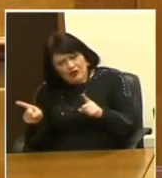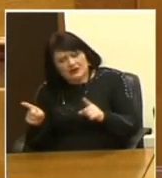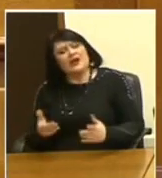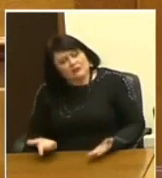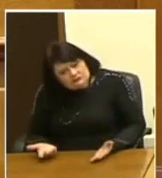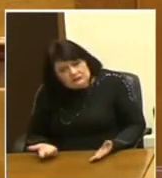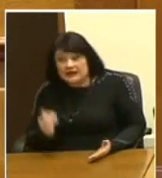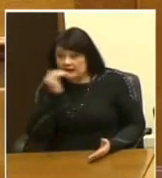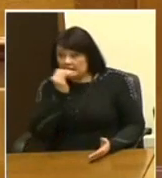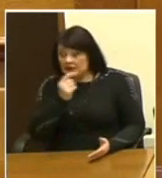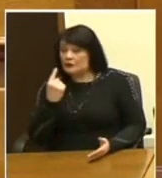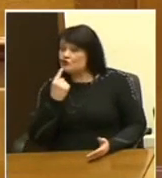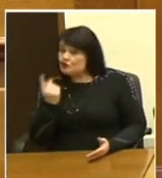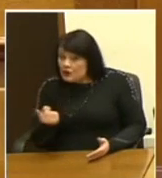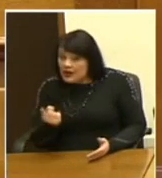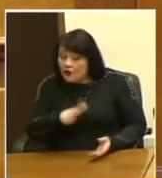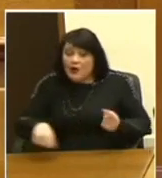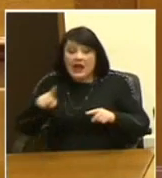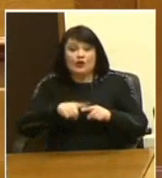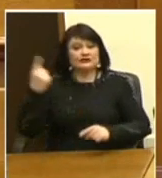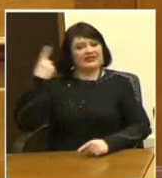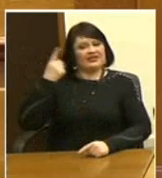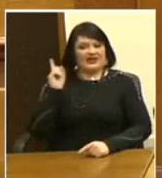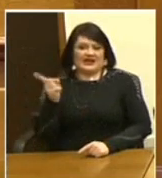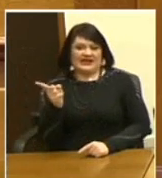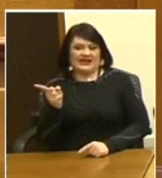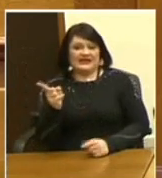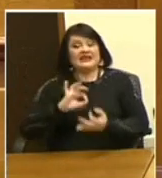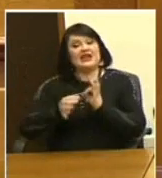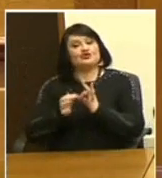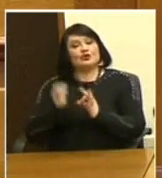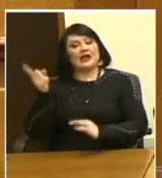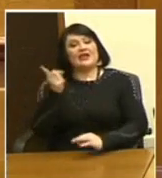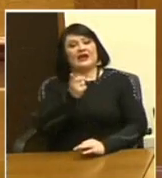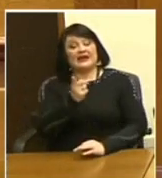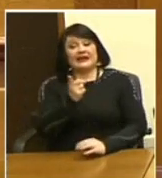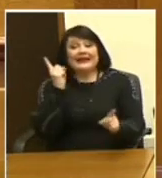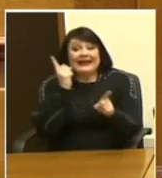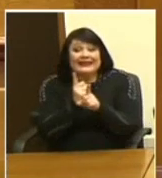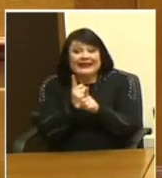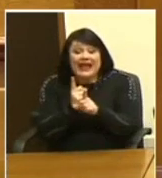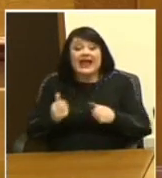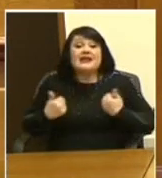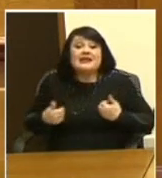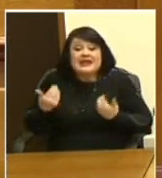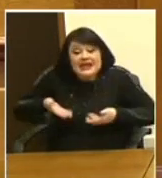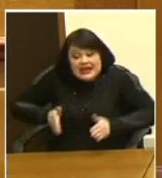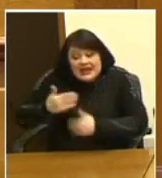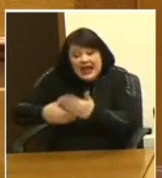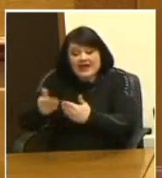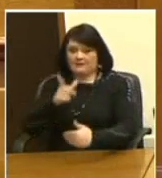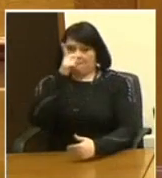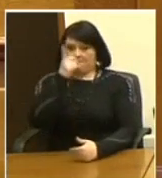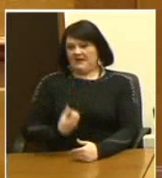πολύ σύντομα και ο ελληνικός λαός θα μας κρίνει και η ιστορία θα μας κρίνει. Και κυρίως οι επόμενες γενιές. Και εγώ είμαι περήφανος